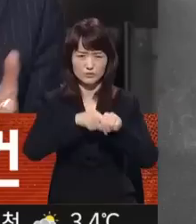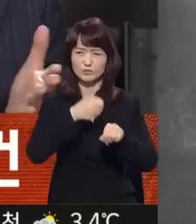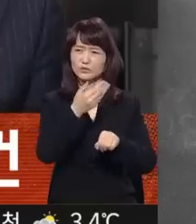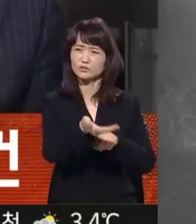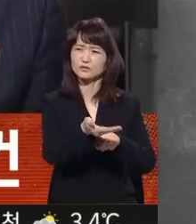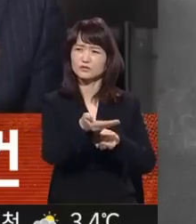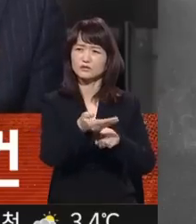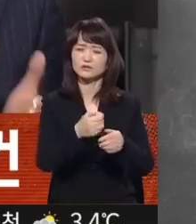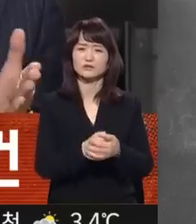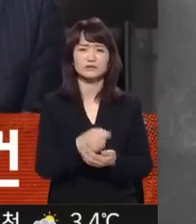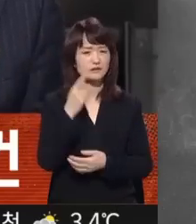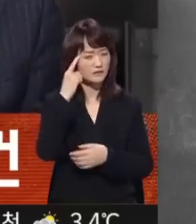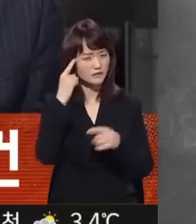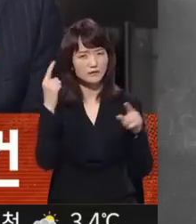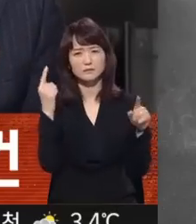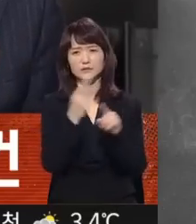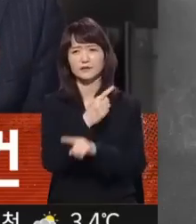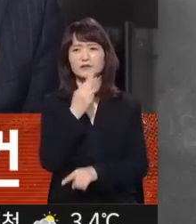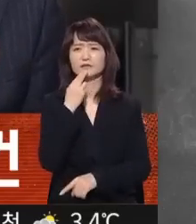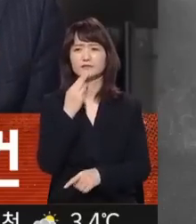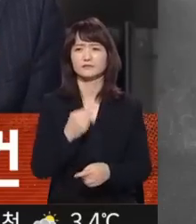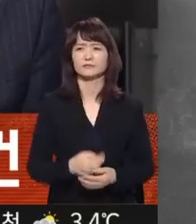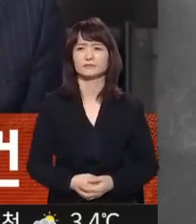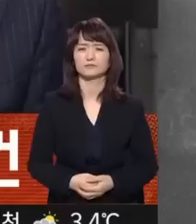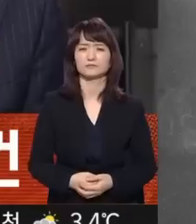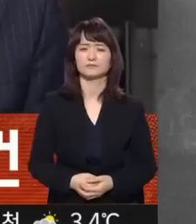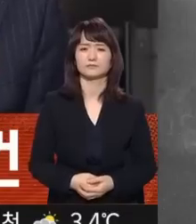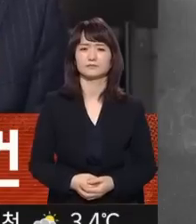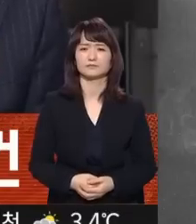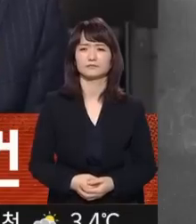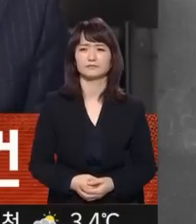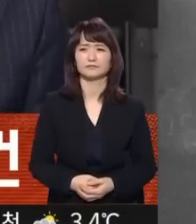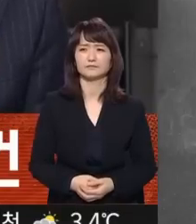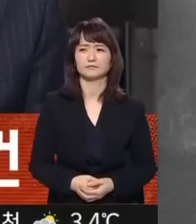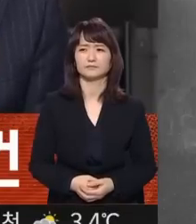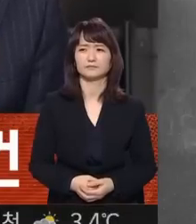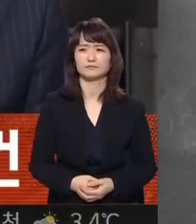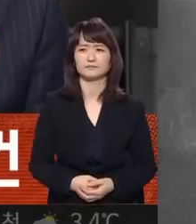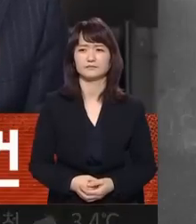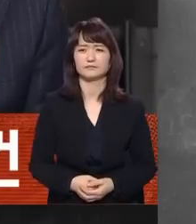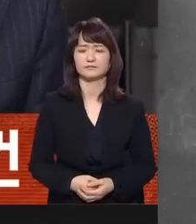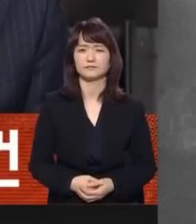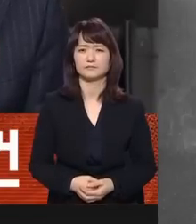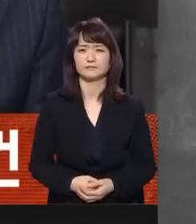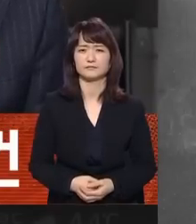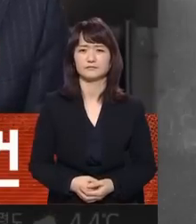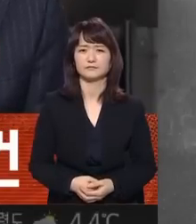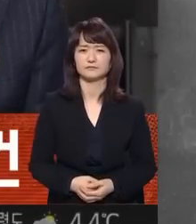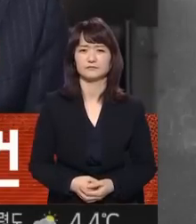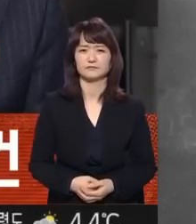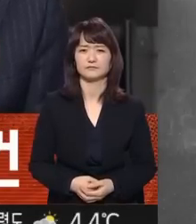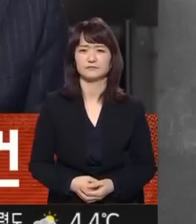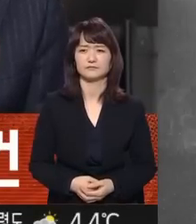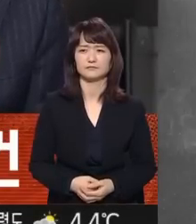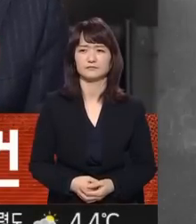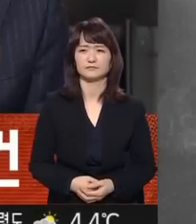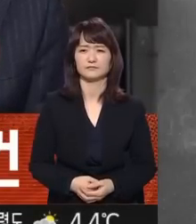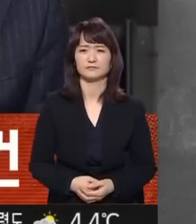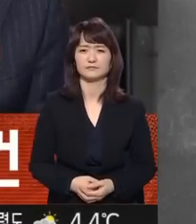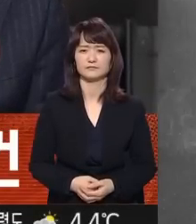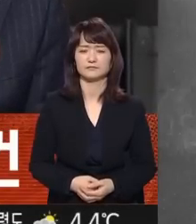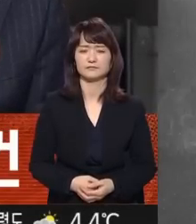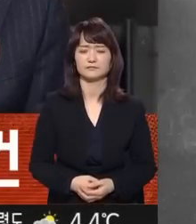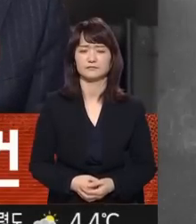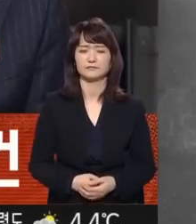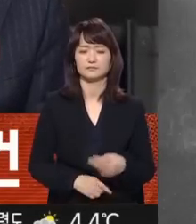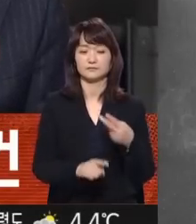강하게 한다 그래서 개선될 수는 없다라는 겁니다 제가 항상 얘기하는 건 그거예요 아니 근데 저는 그 얘네들한테